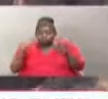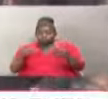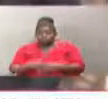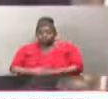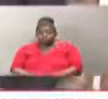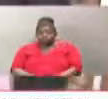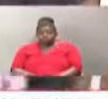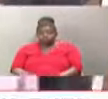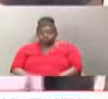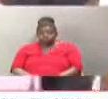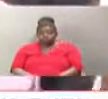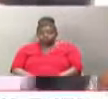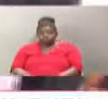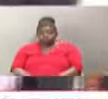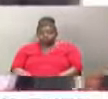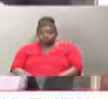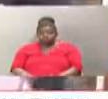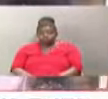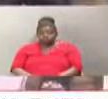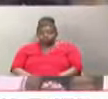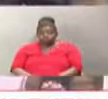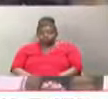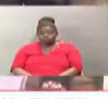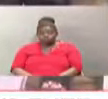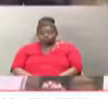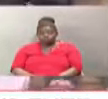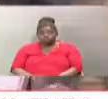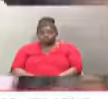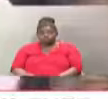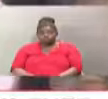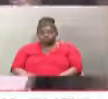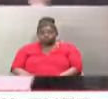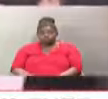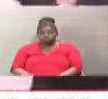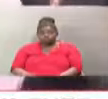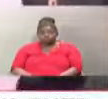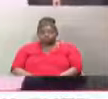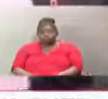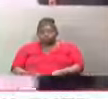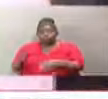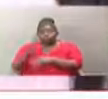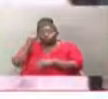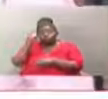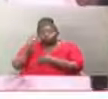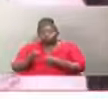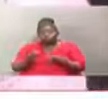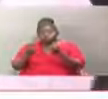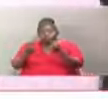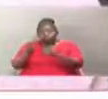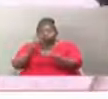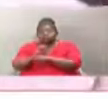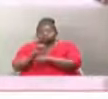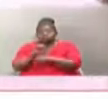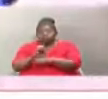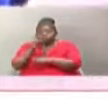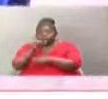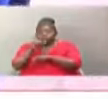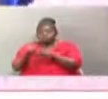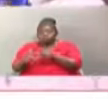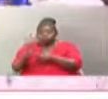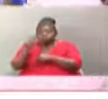basajja mani mangali ndongo. Ono nga yiminista webi yengudo ne mirimu abakadde abakunukiza